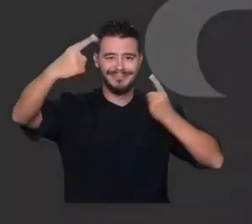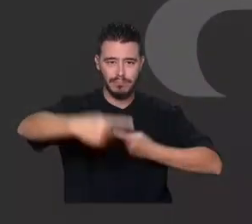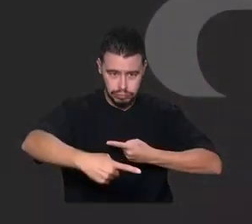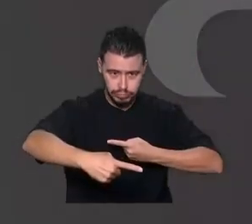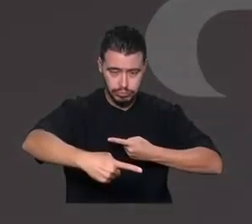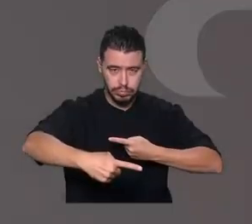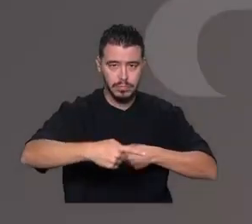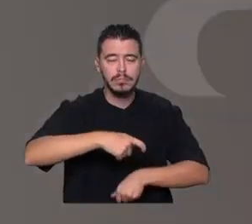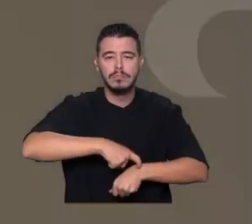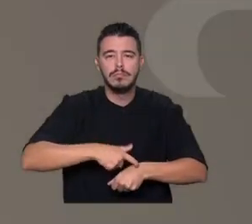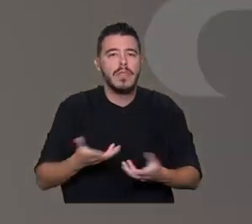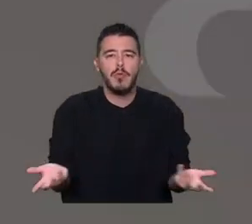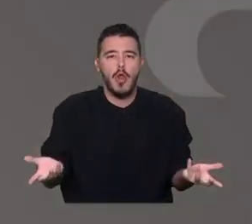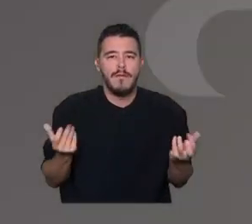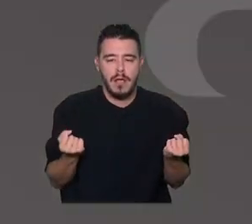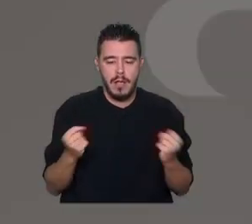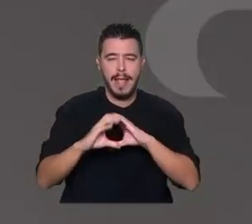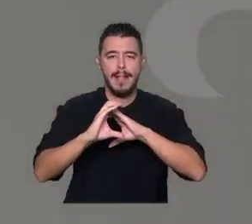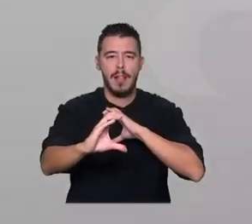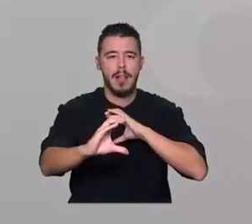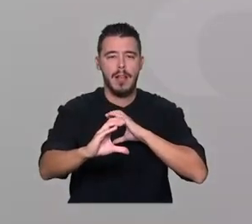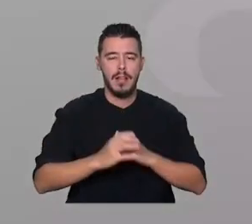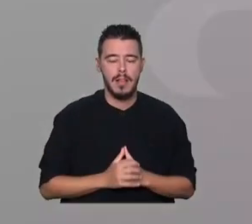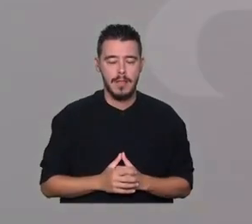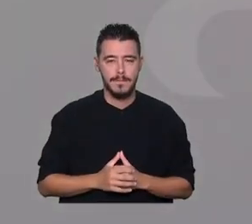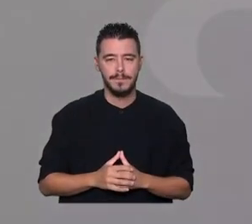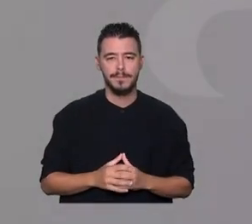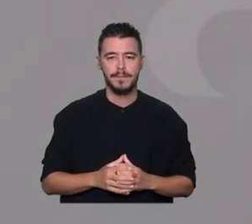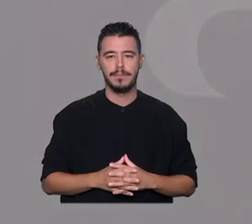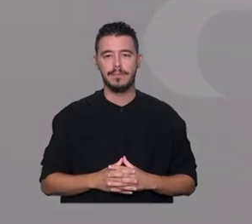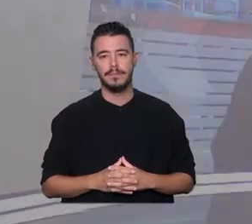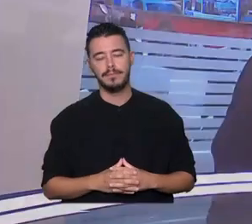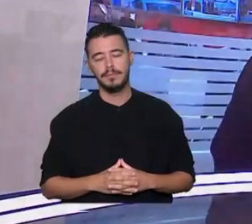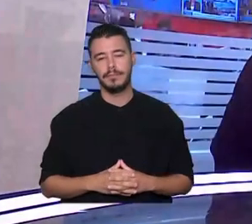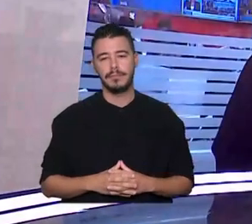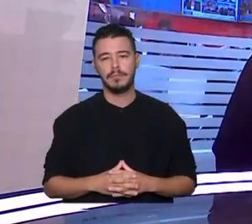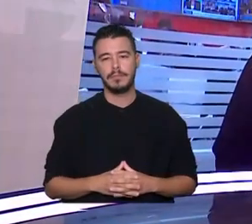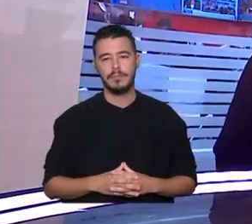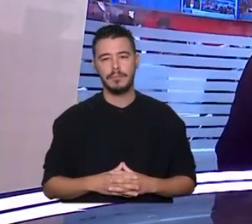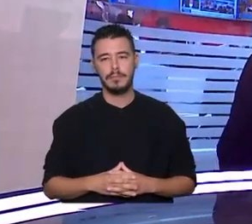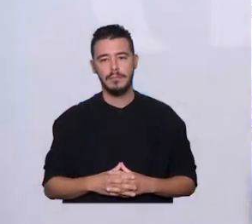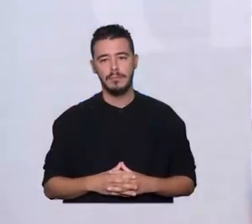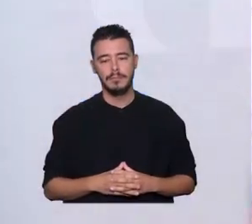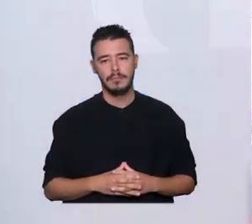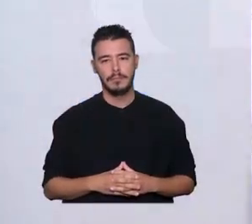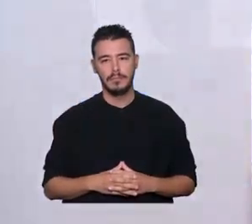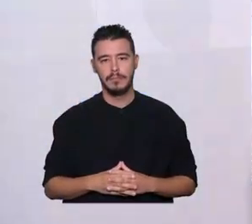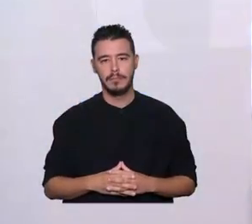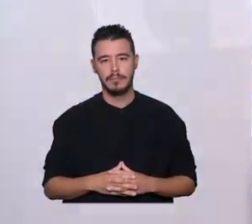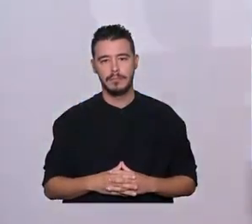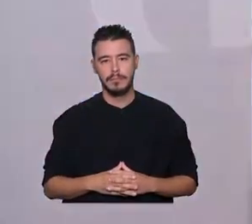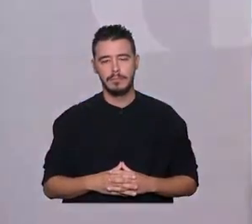προφανώς δεν πρόλαβαν. Πάντως να το πούμε απλά. Αν στο λεωφορείο και ευτυχώς δεν είχαμε σύγκρουση. Αν δηλαδή το πούλμαν δεν έχει